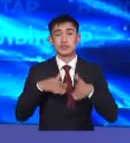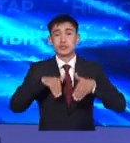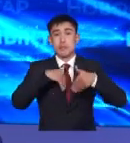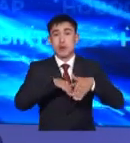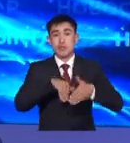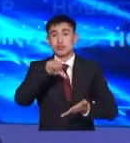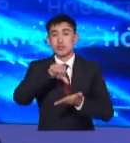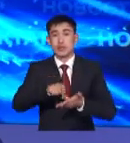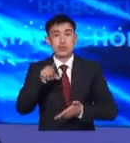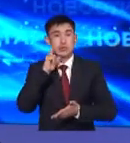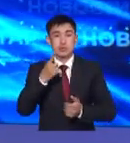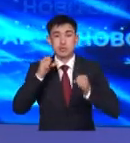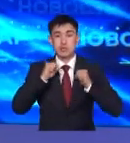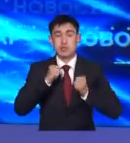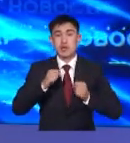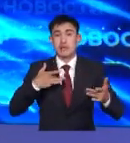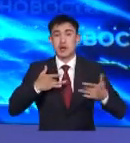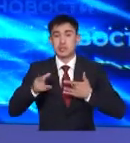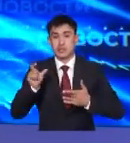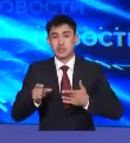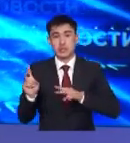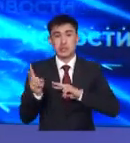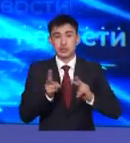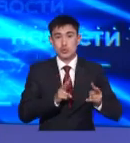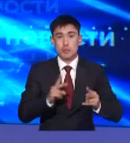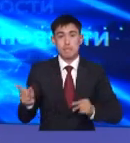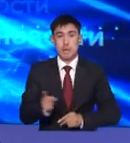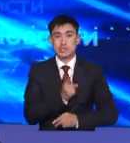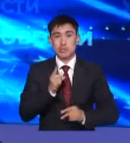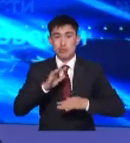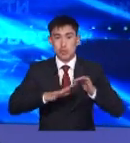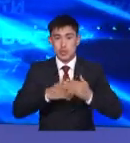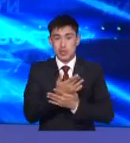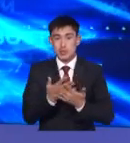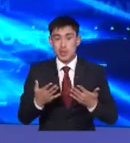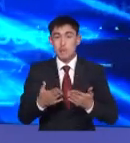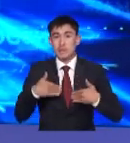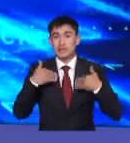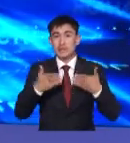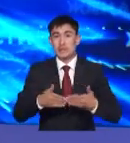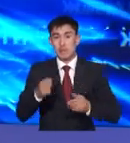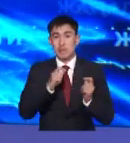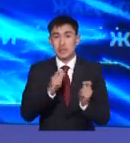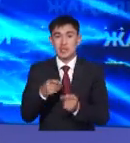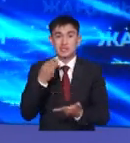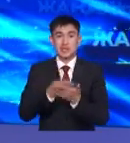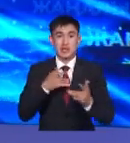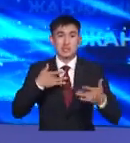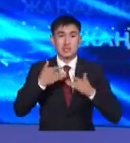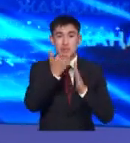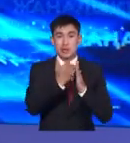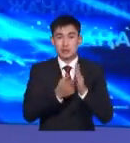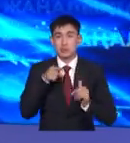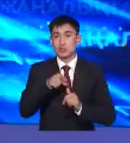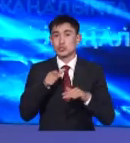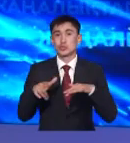Торжественный парад, выступления юных спортсменов и артистов, танцоров и мастеров рукоделия. Поздравления и подарки, целые концертные программы и